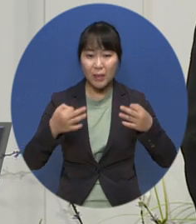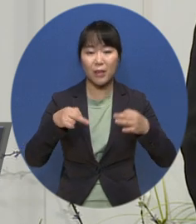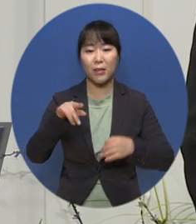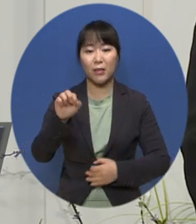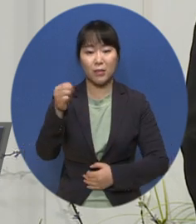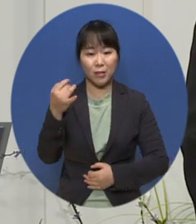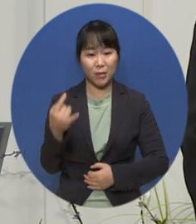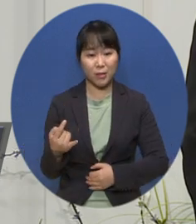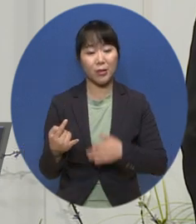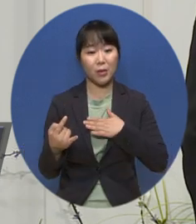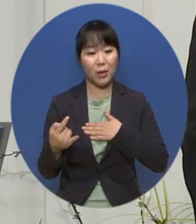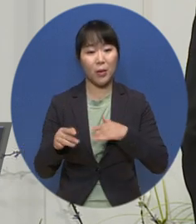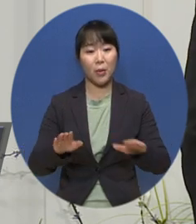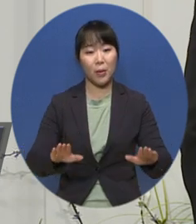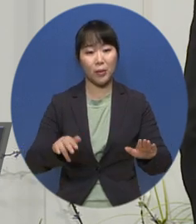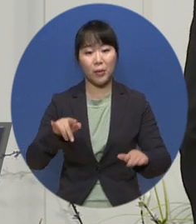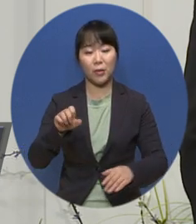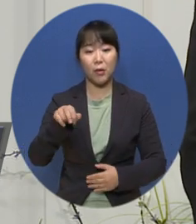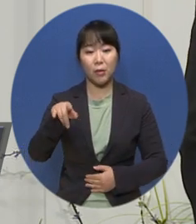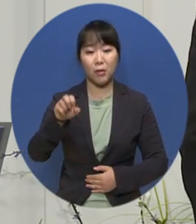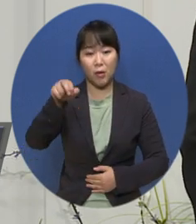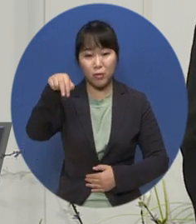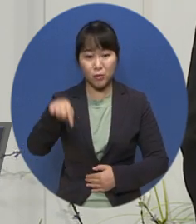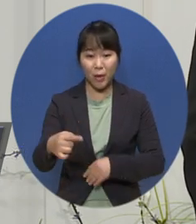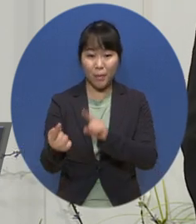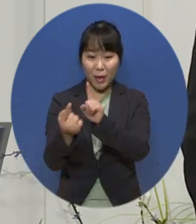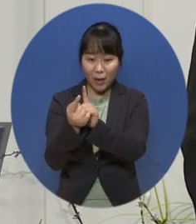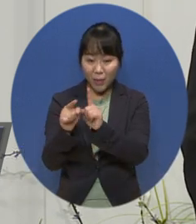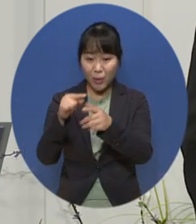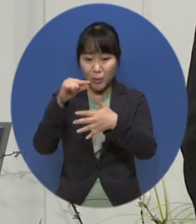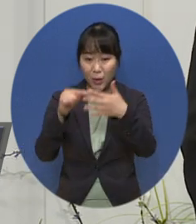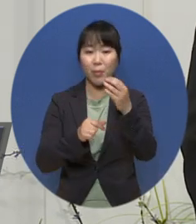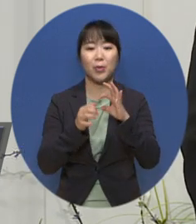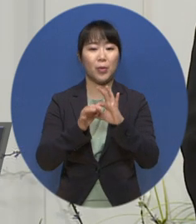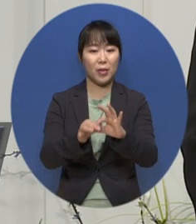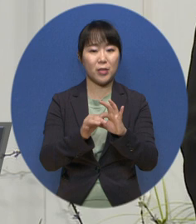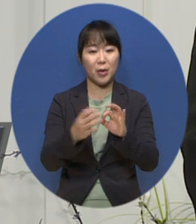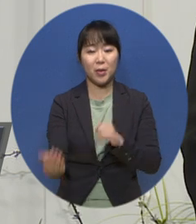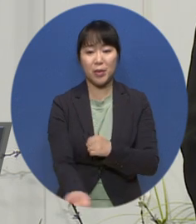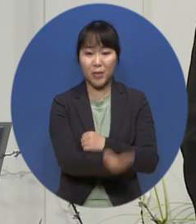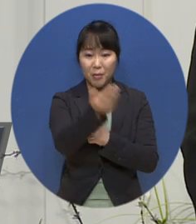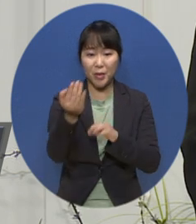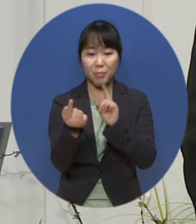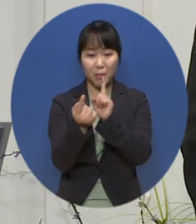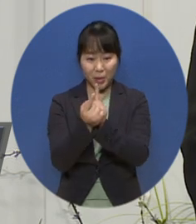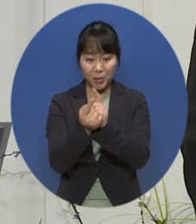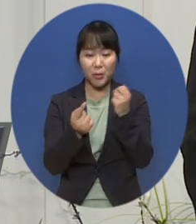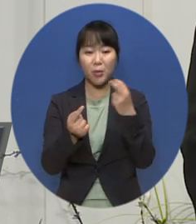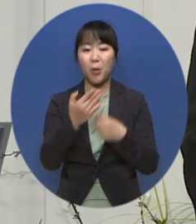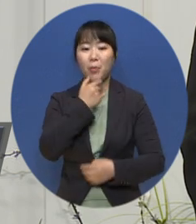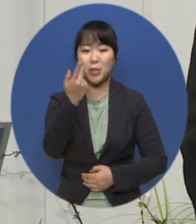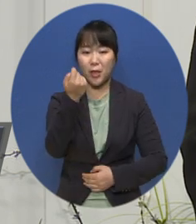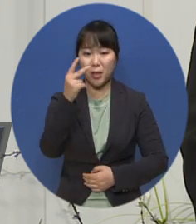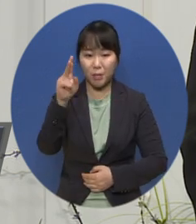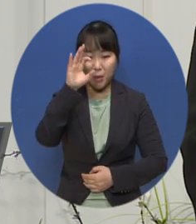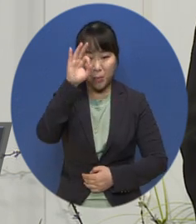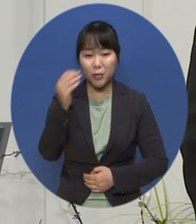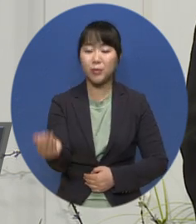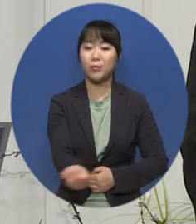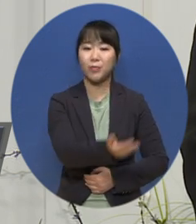입니다 저는 오늘 정경수 의 만남 이란 프로그램을 통해서 여러분들을 만나게 되었고 복 tpv